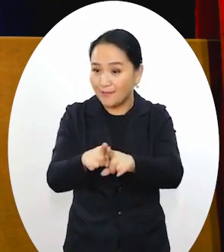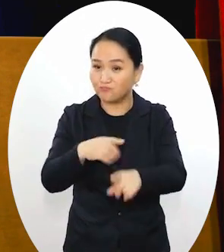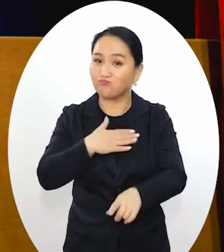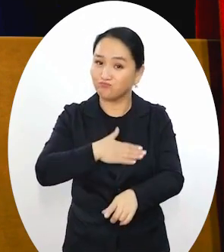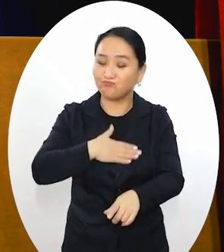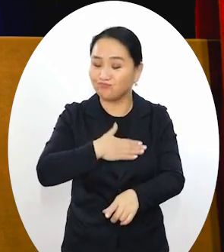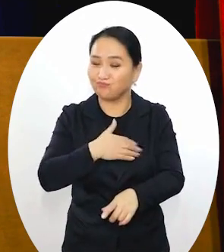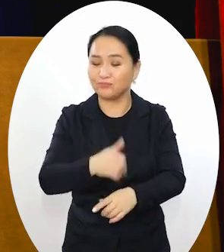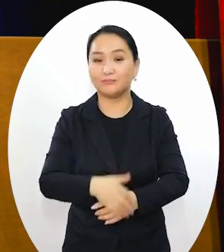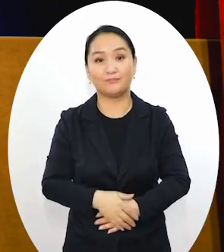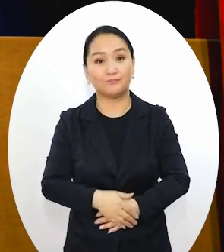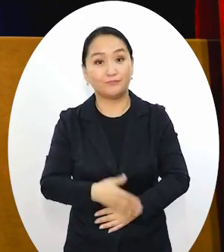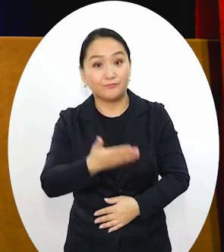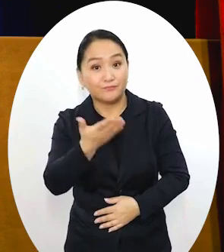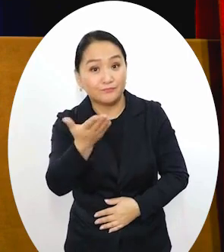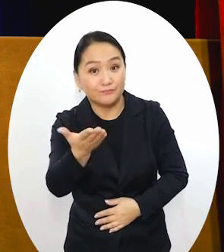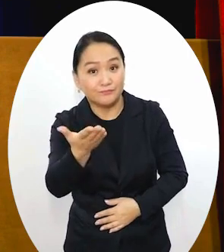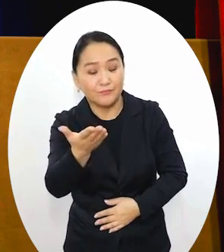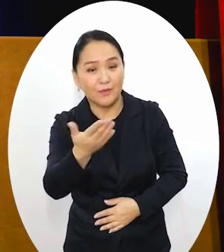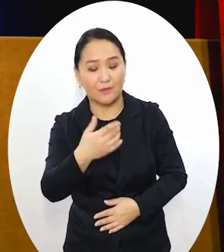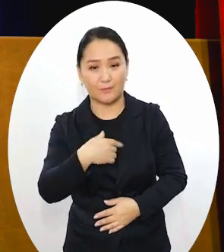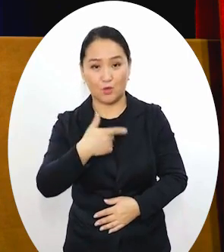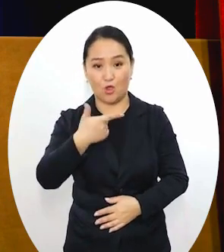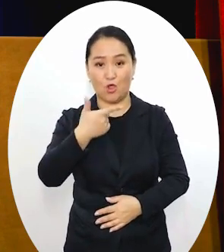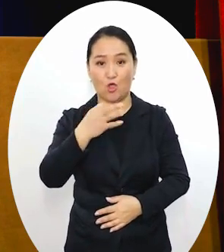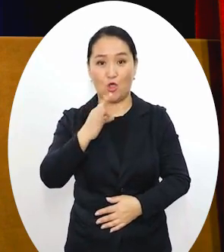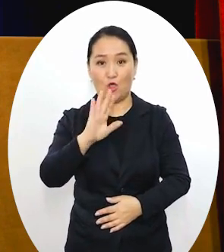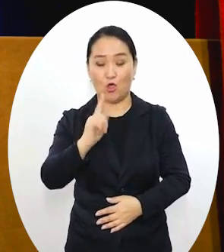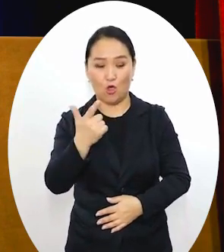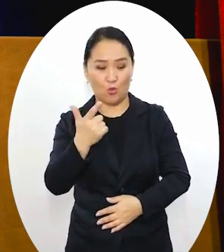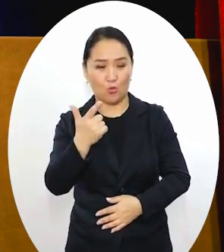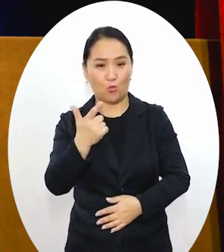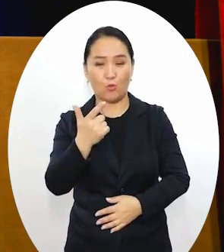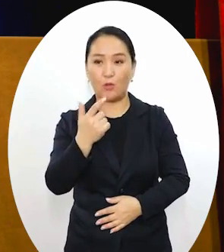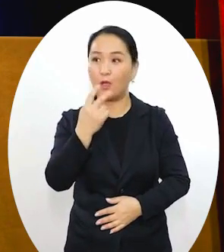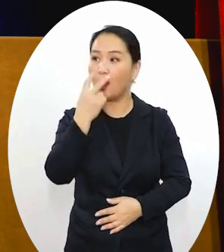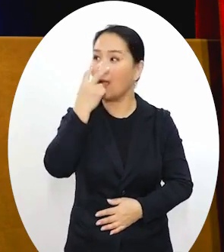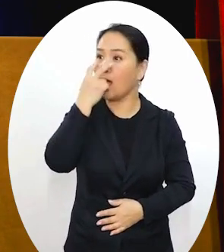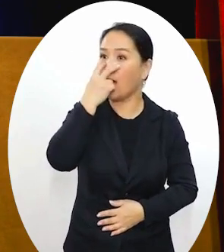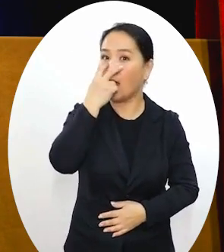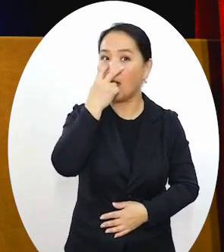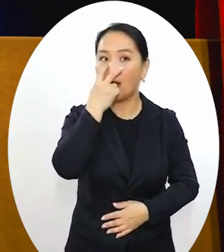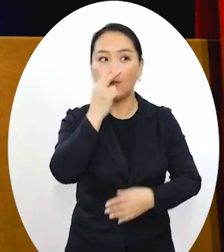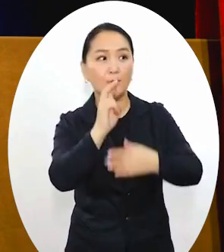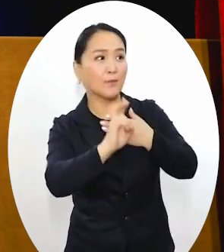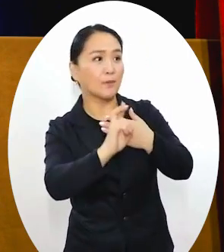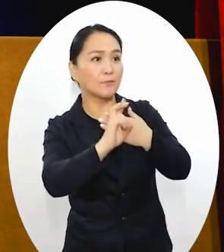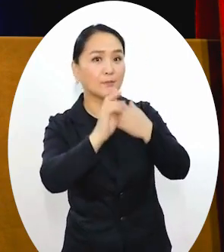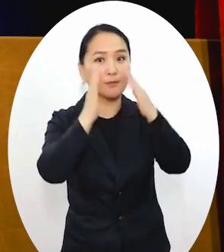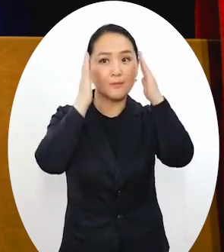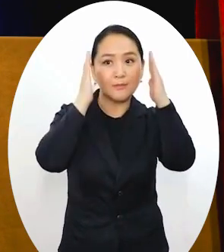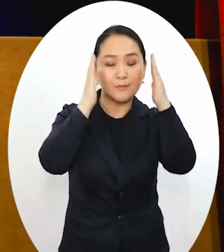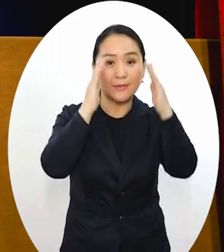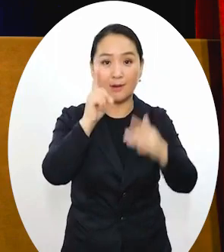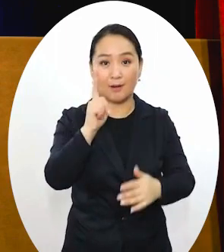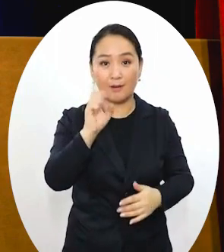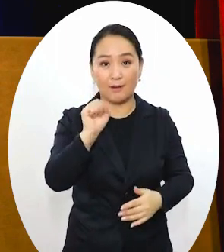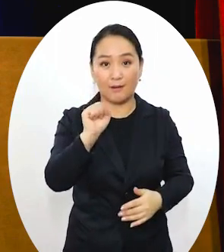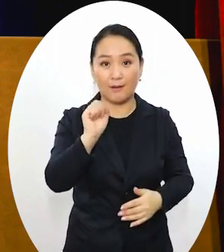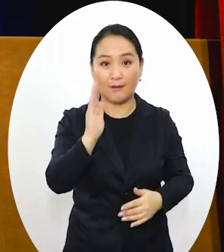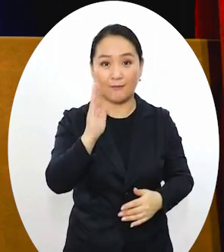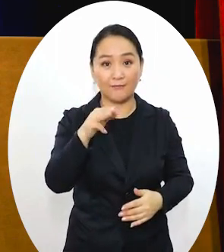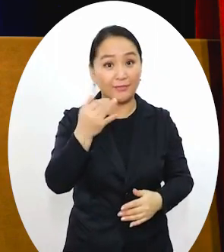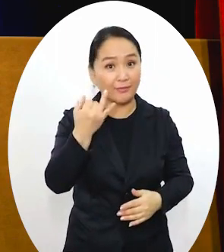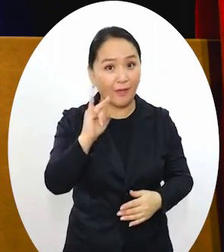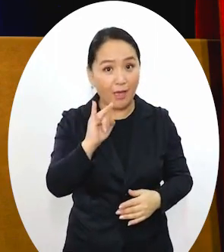ихсэн. Чи чинь нөгөө манай говийн соргог сонор сэрэмжтэй.